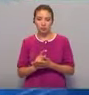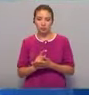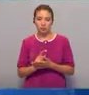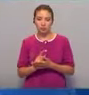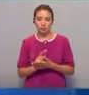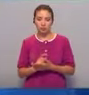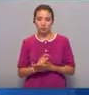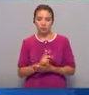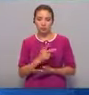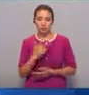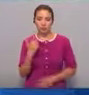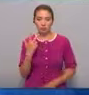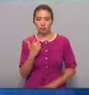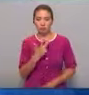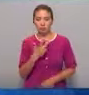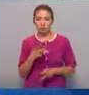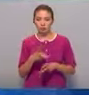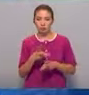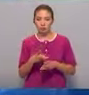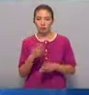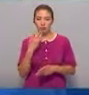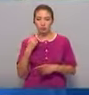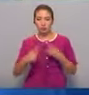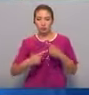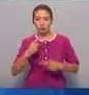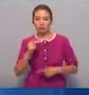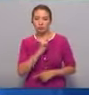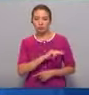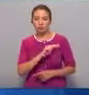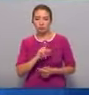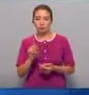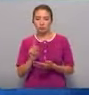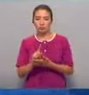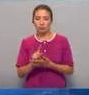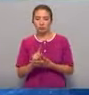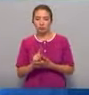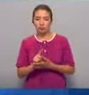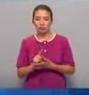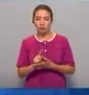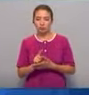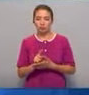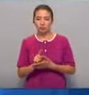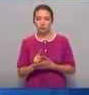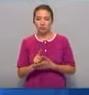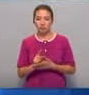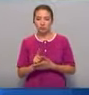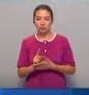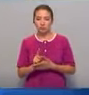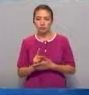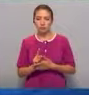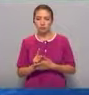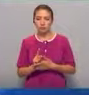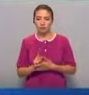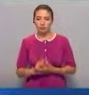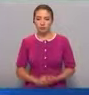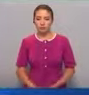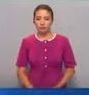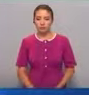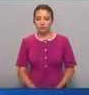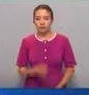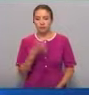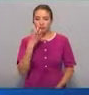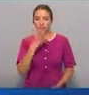Мына үш котелді сағат құсап істеп тұру керек резервный. Мен қосамын. Жоқ, бұл үш котелді шығарып береді биылғы жылдан.